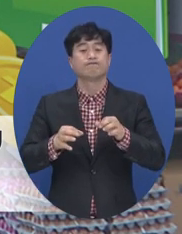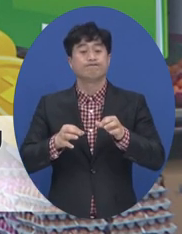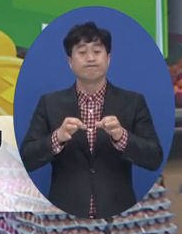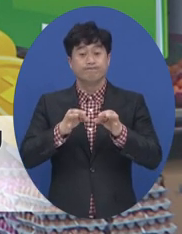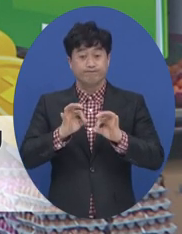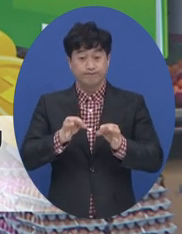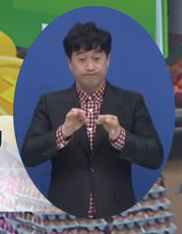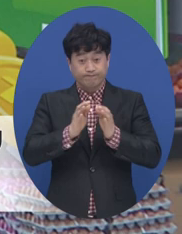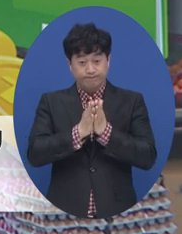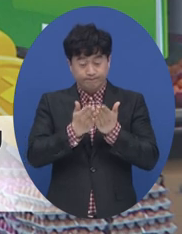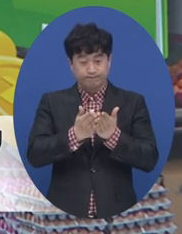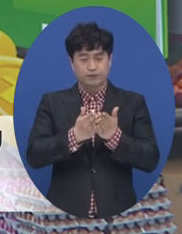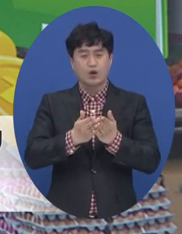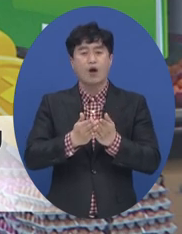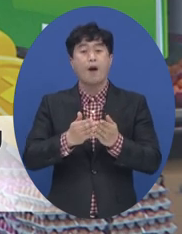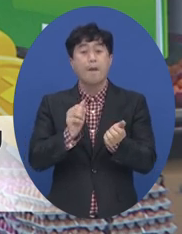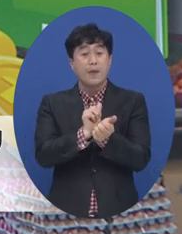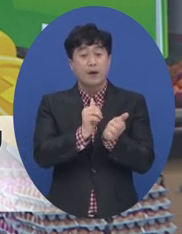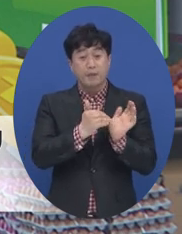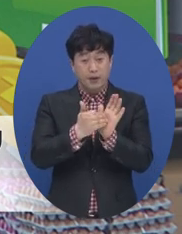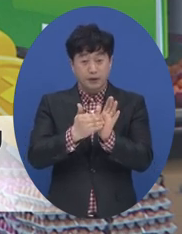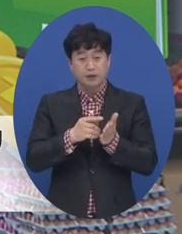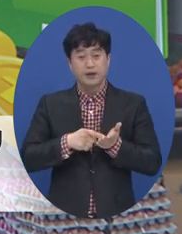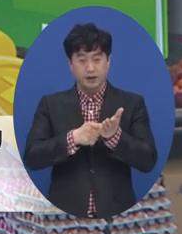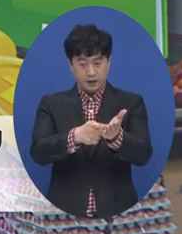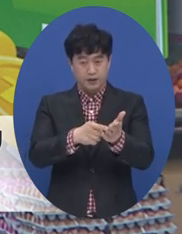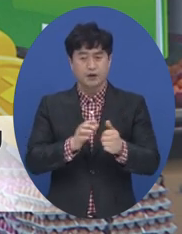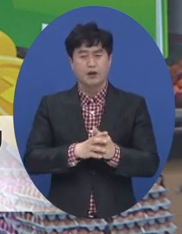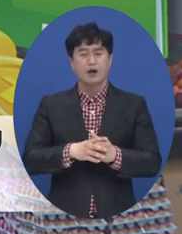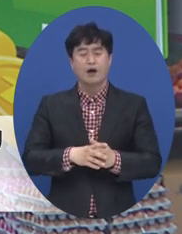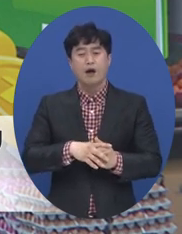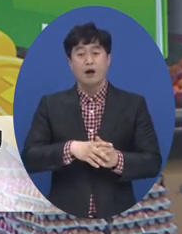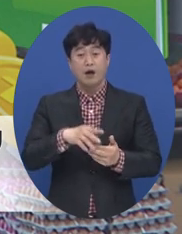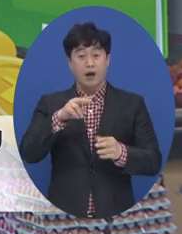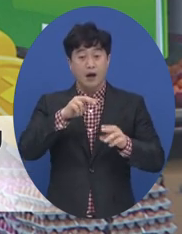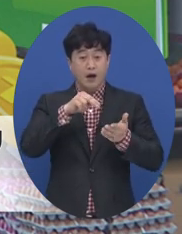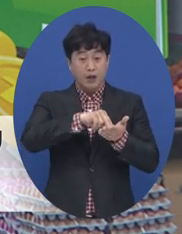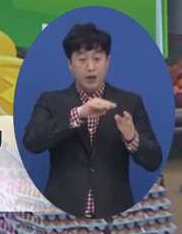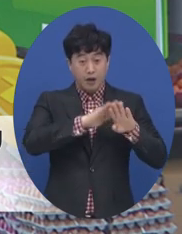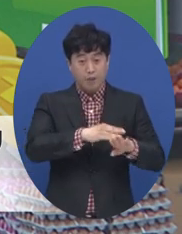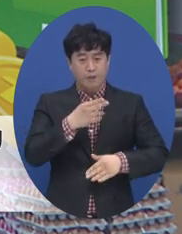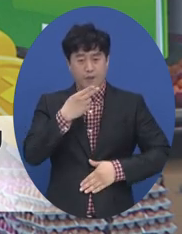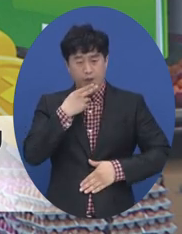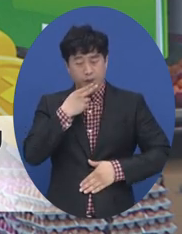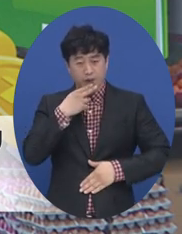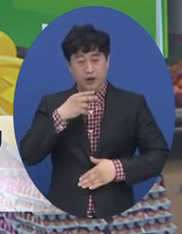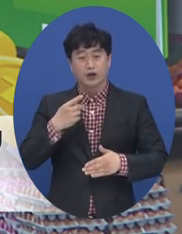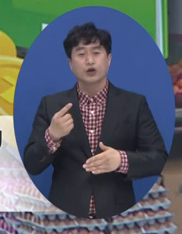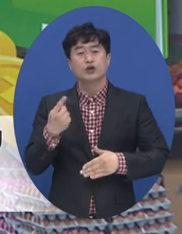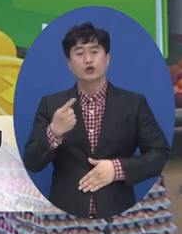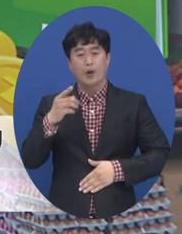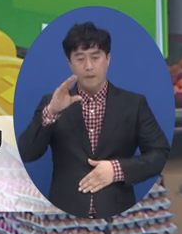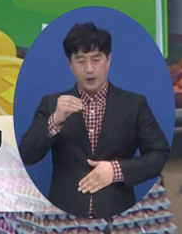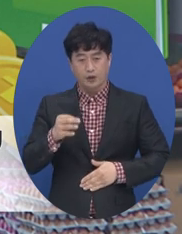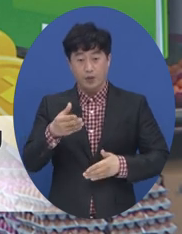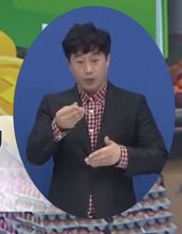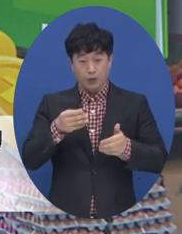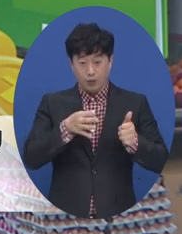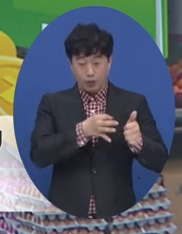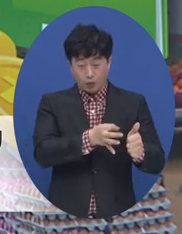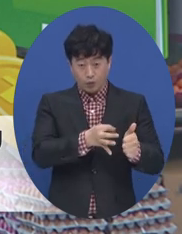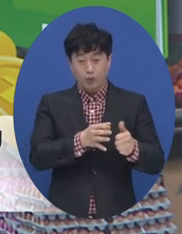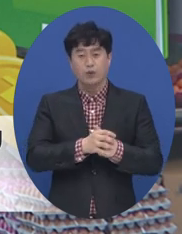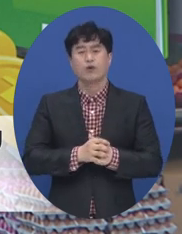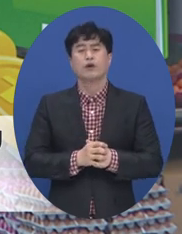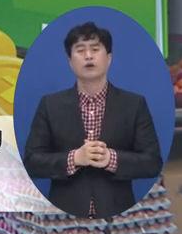경제 방역 대책으로 내놨는데요. 무담보로 최대 1,000만 원까지 지원해주는 저금리 대출이 소상공인들에게 버팀목이